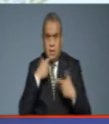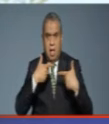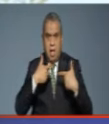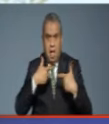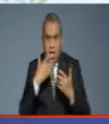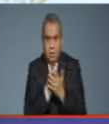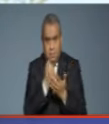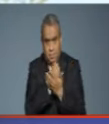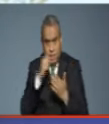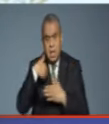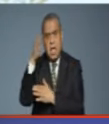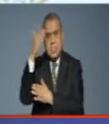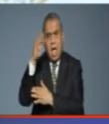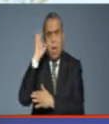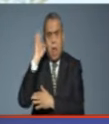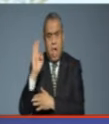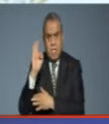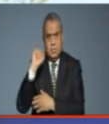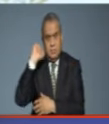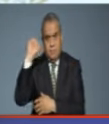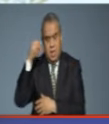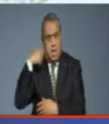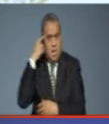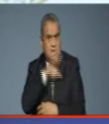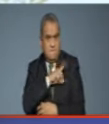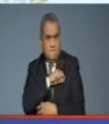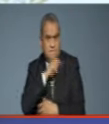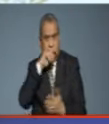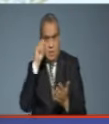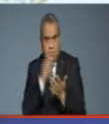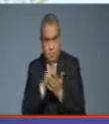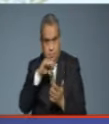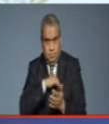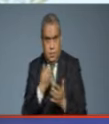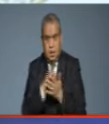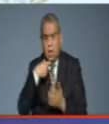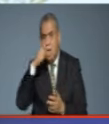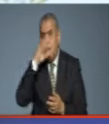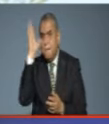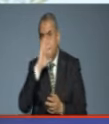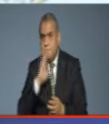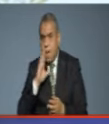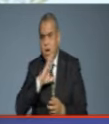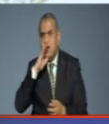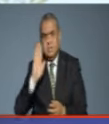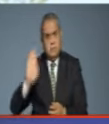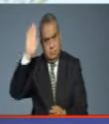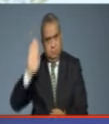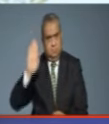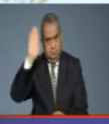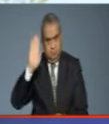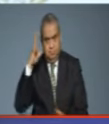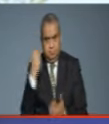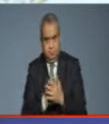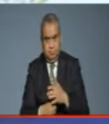اجل اقامه دوله فلسطينيه عاصمتها القدس وهنا لازم اسجل ان البرازيل من الدول التي اعترفت من